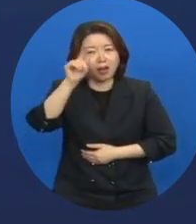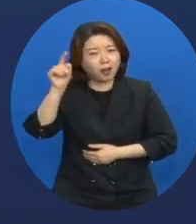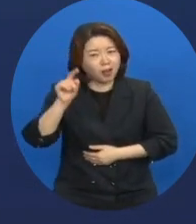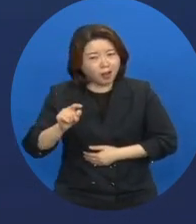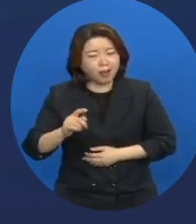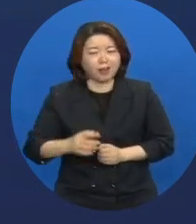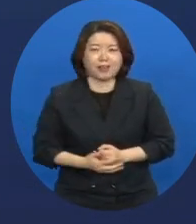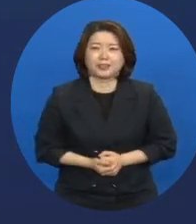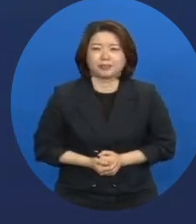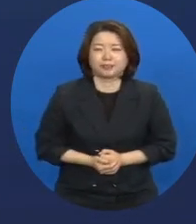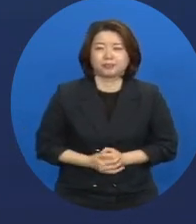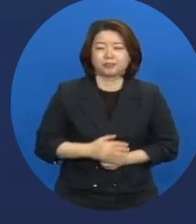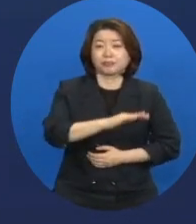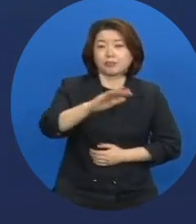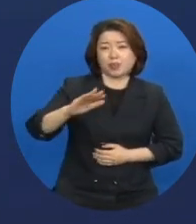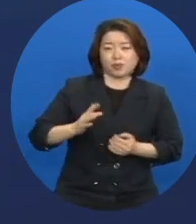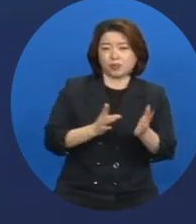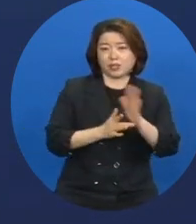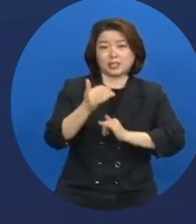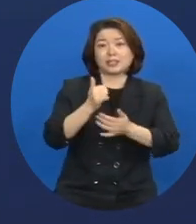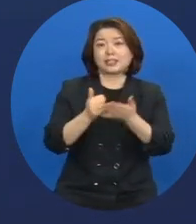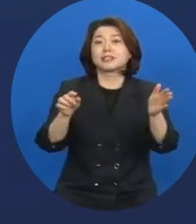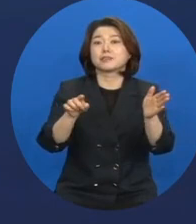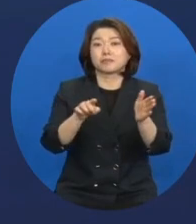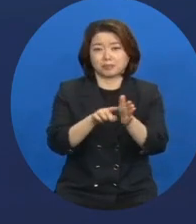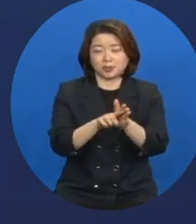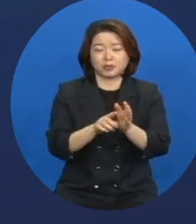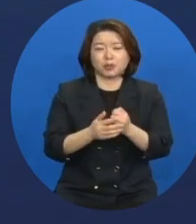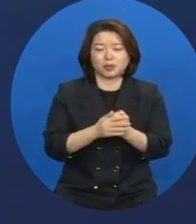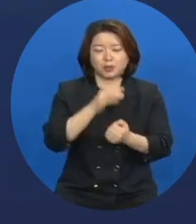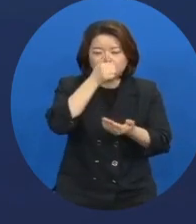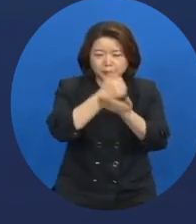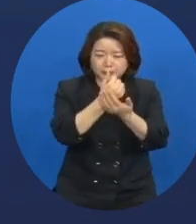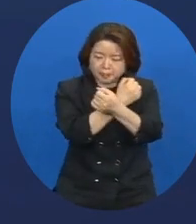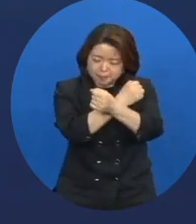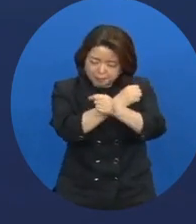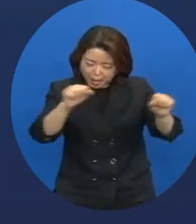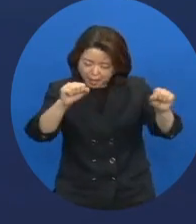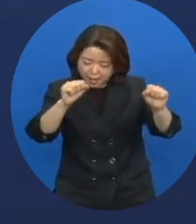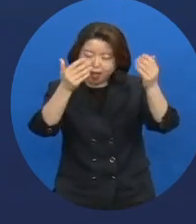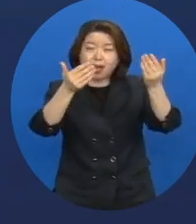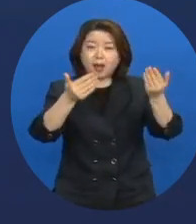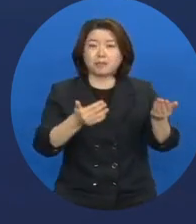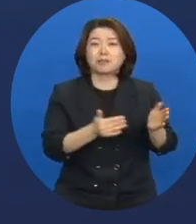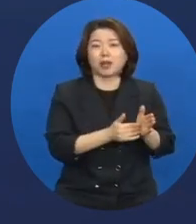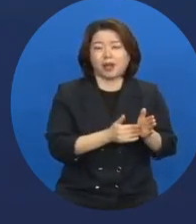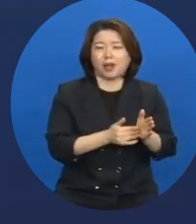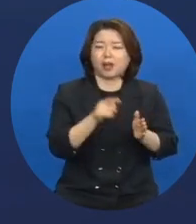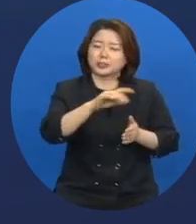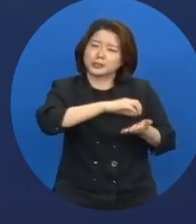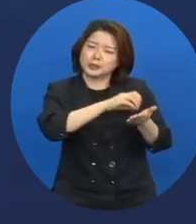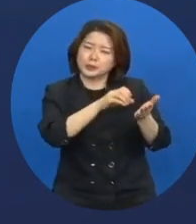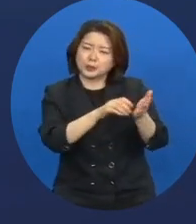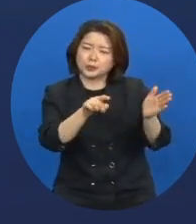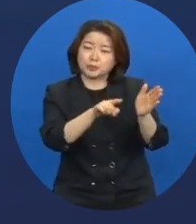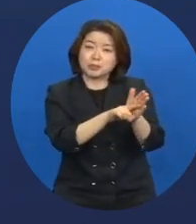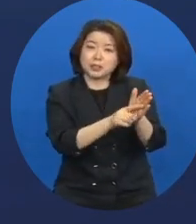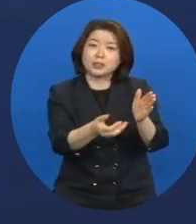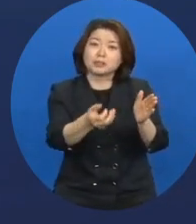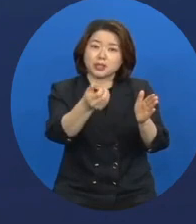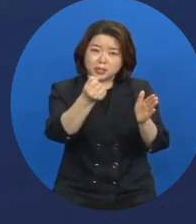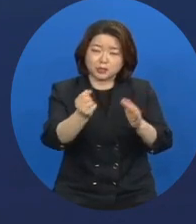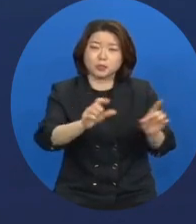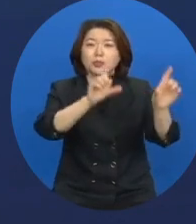우리가 예수님을 믿고 속죄함을 받았다 이 정도 믿음만 가지고